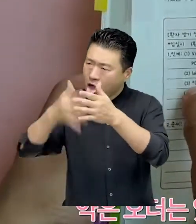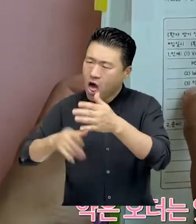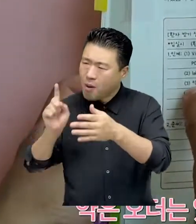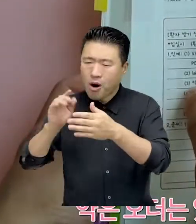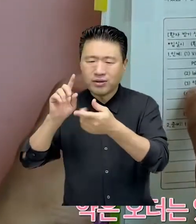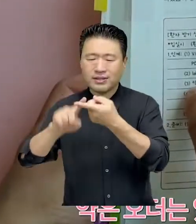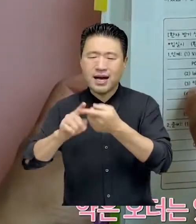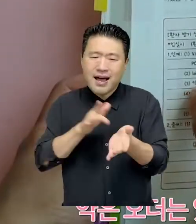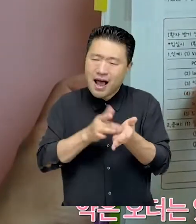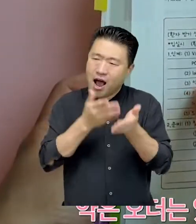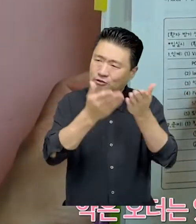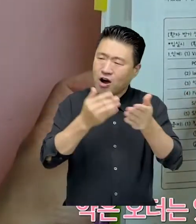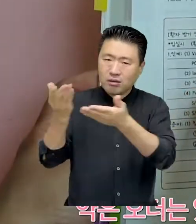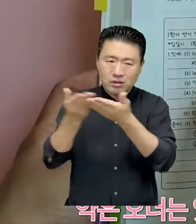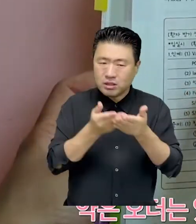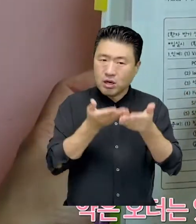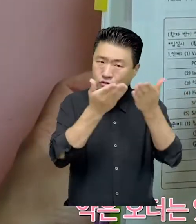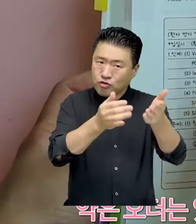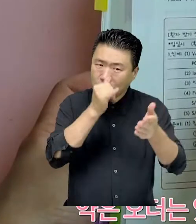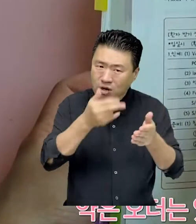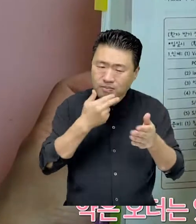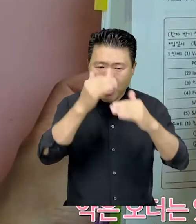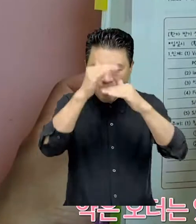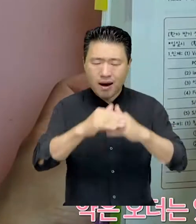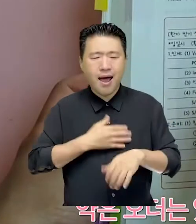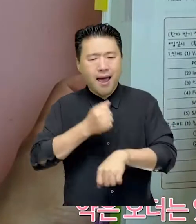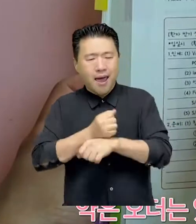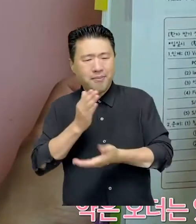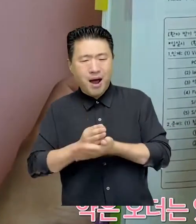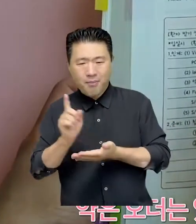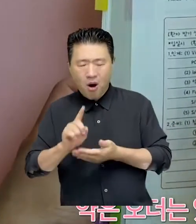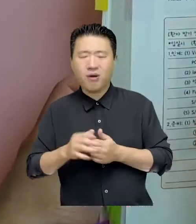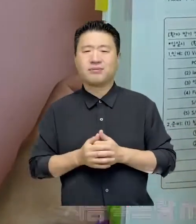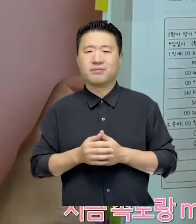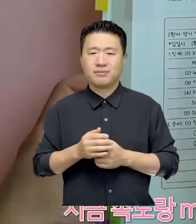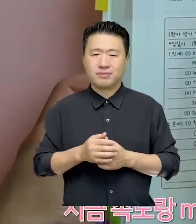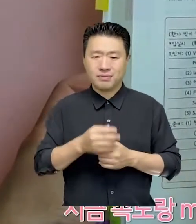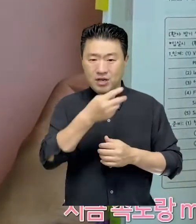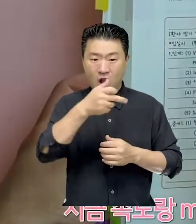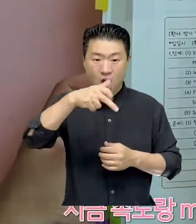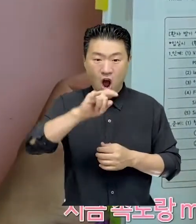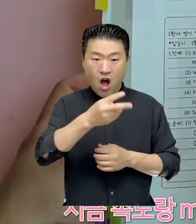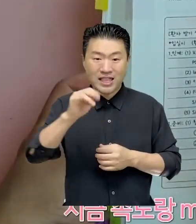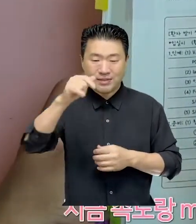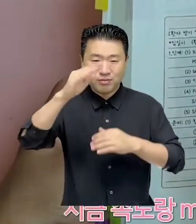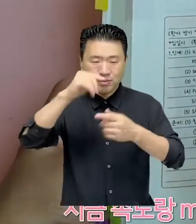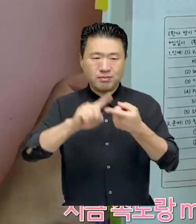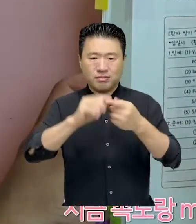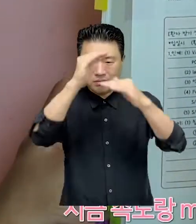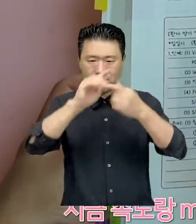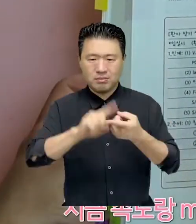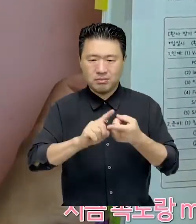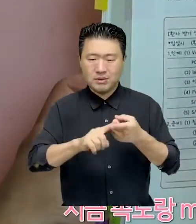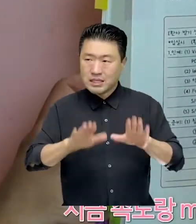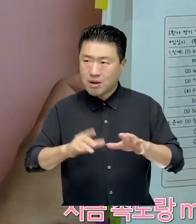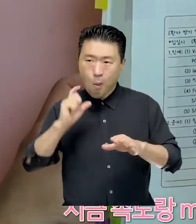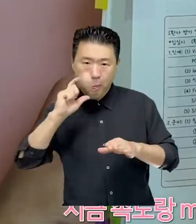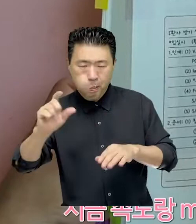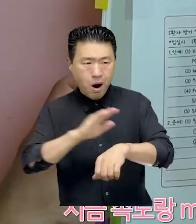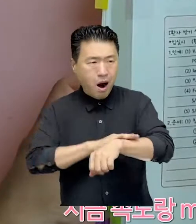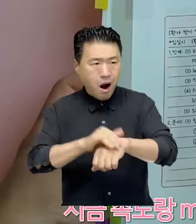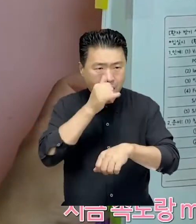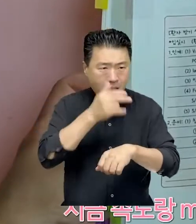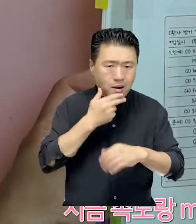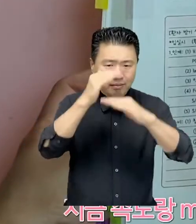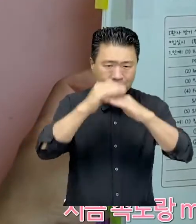검사는 없는지, 약은 오더는 있는데 투약이 된 건지, 내가 해야 되는지, 혹시 컨티뉴스하게 들어가는 게 있다면 지금 속도랑